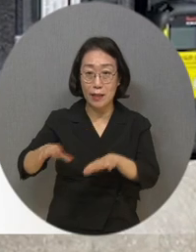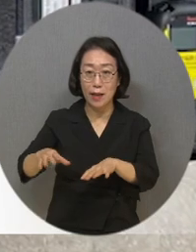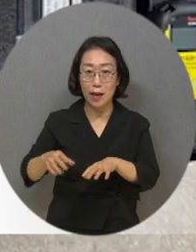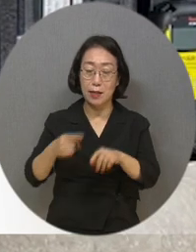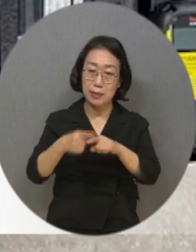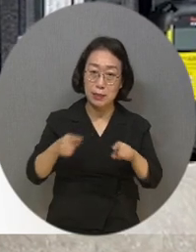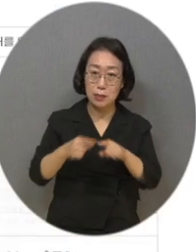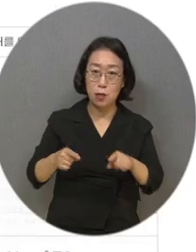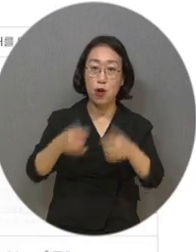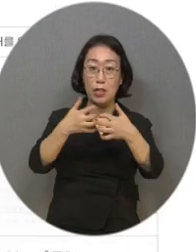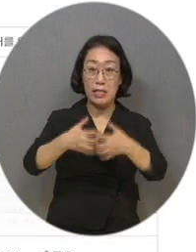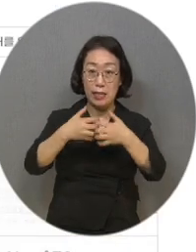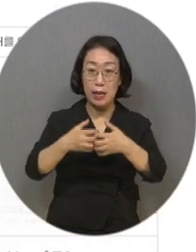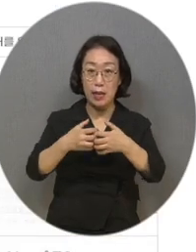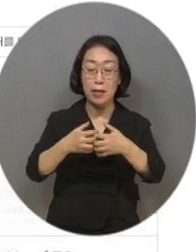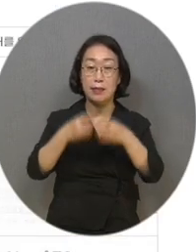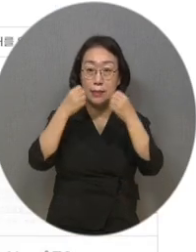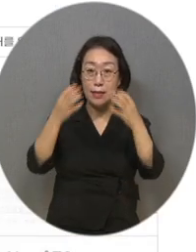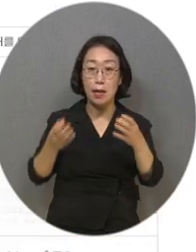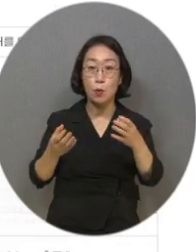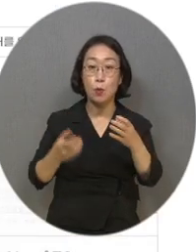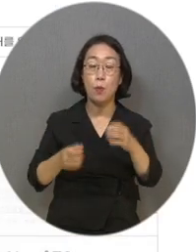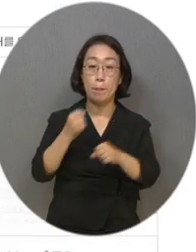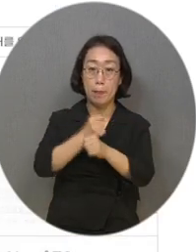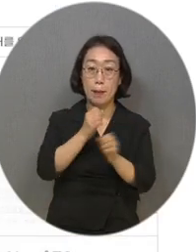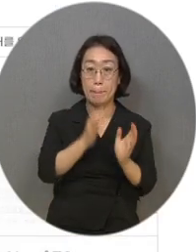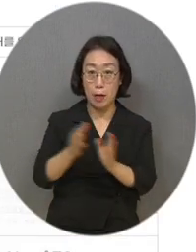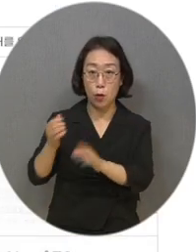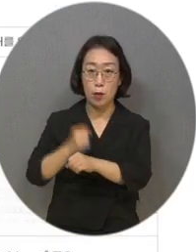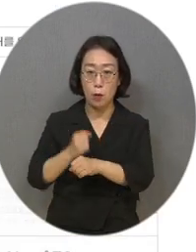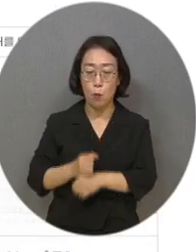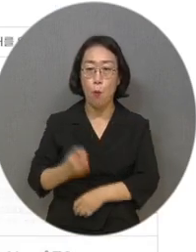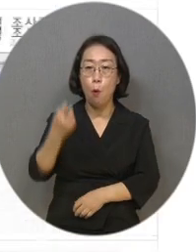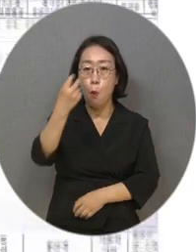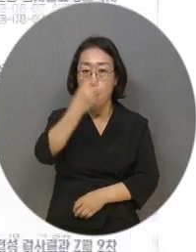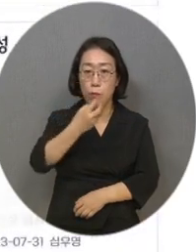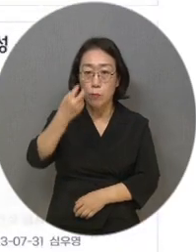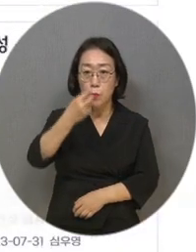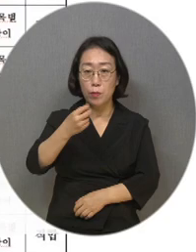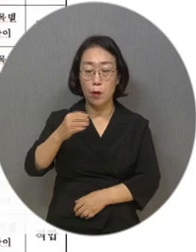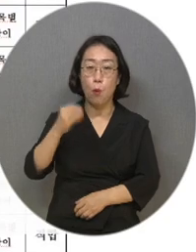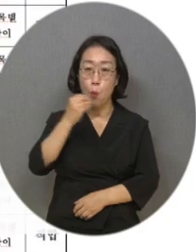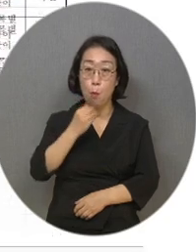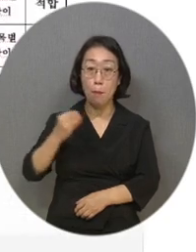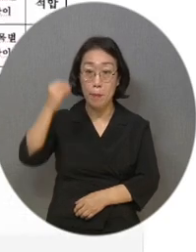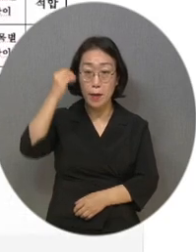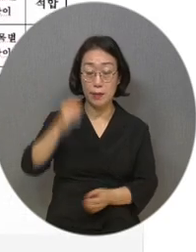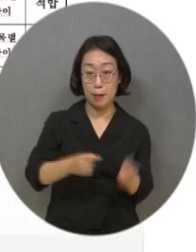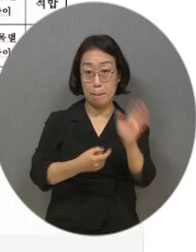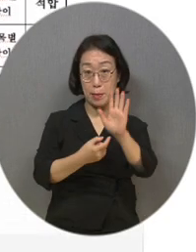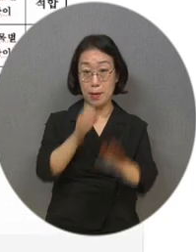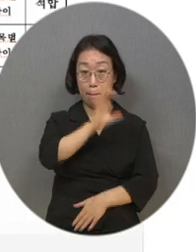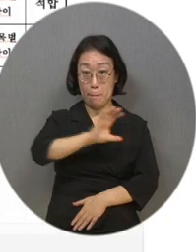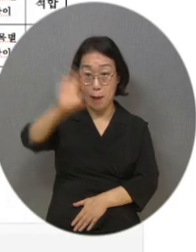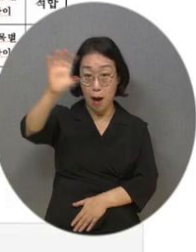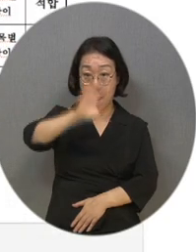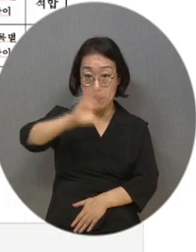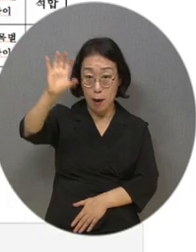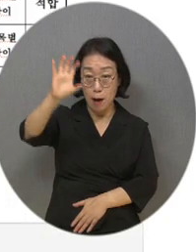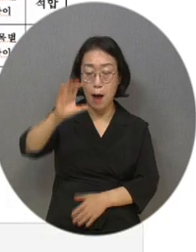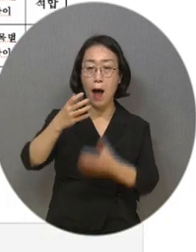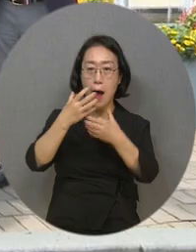시스템을 구축하고 수산물 안정성 검사 결과를 시 홈페이지에 공개하는 등 수산물 안정성 확보에 힘쓰고